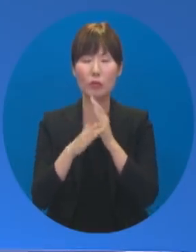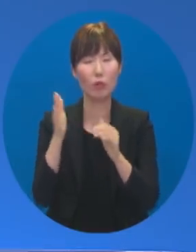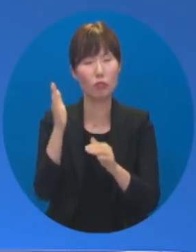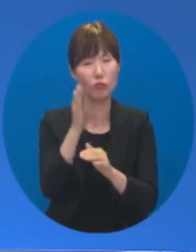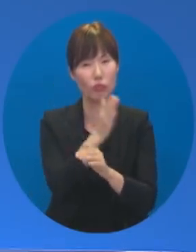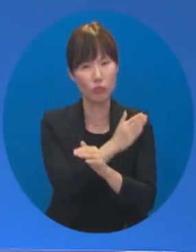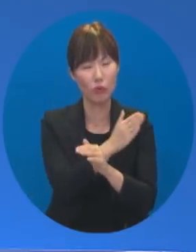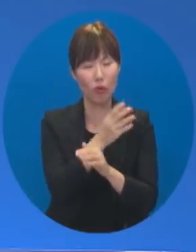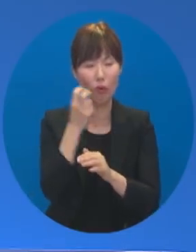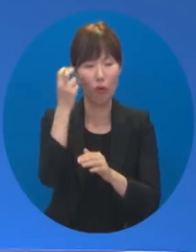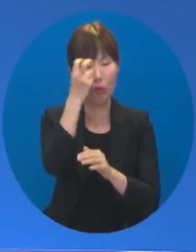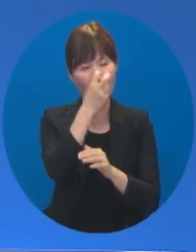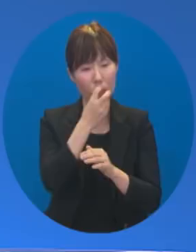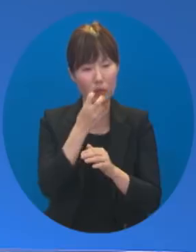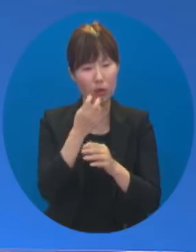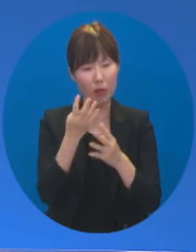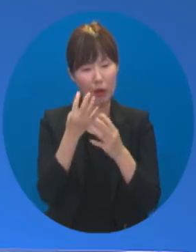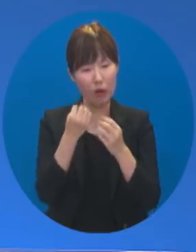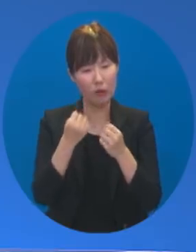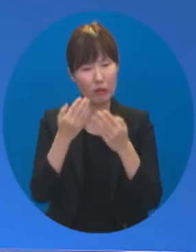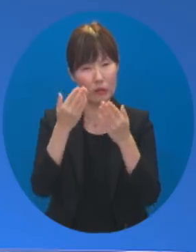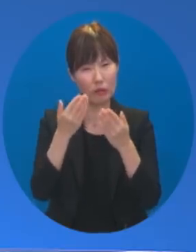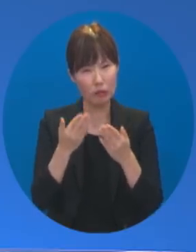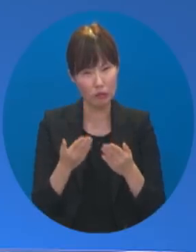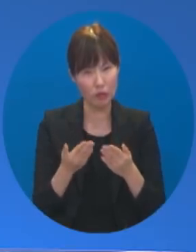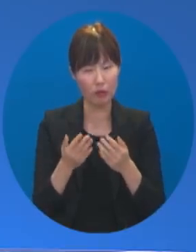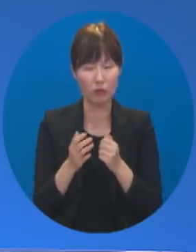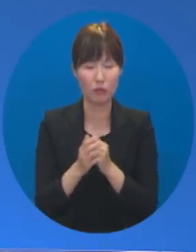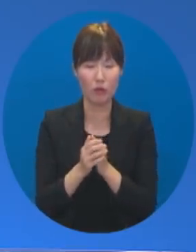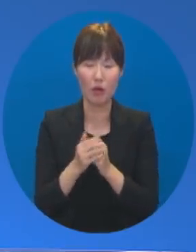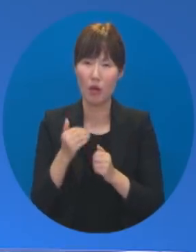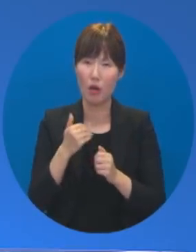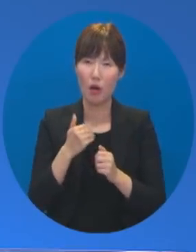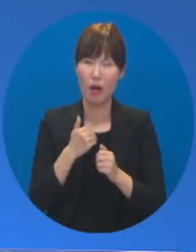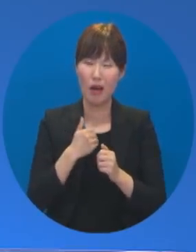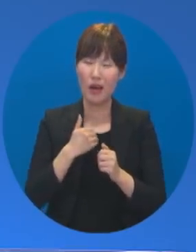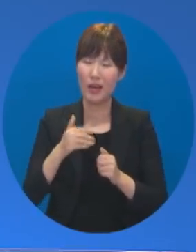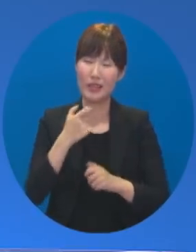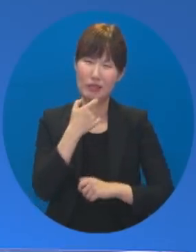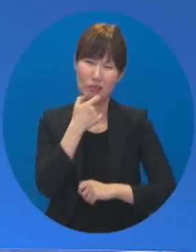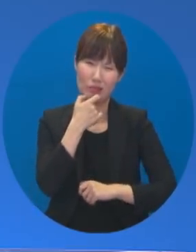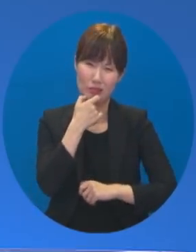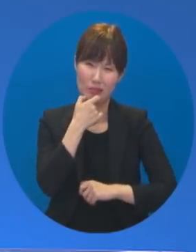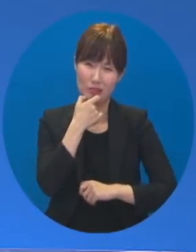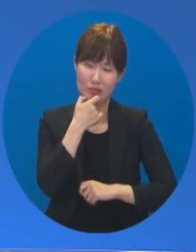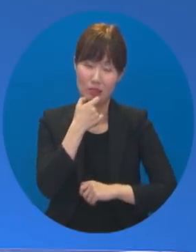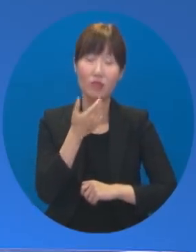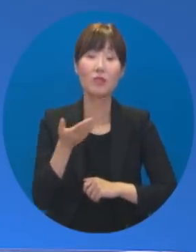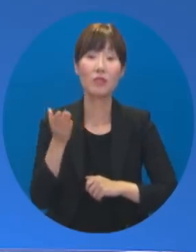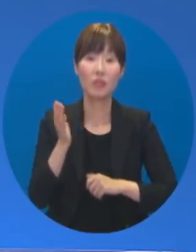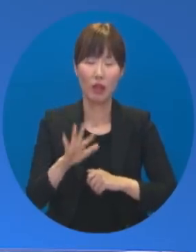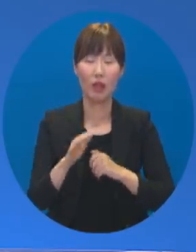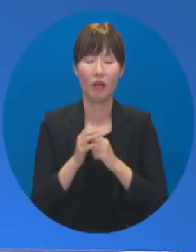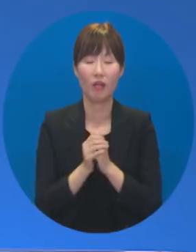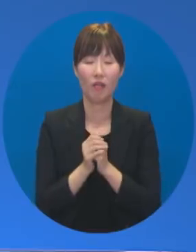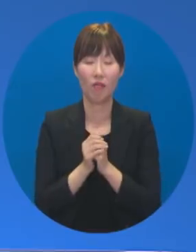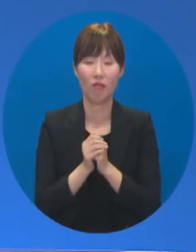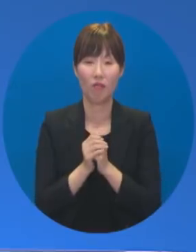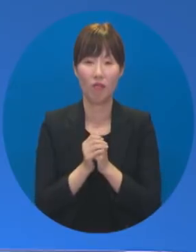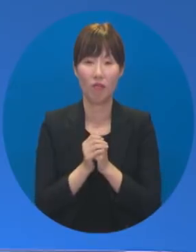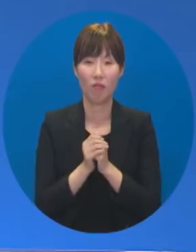많이 받다 보니까 병원에는 웬만하면 가지 말아야 되겠다라고 생각을 했었는데 그렇게